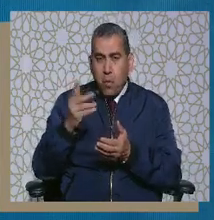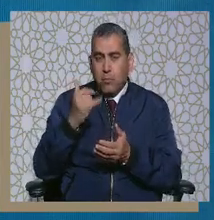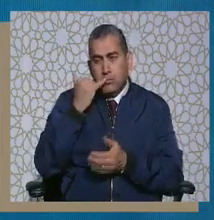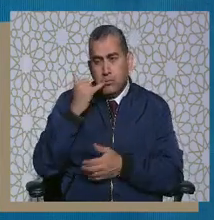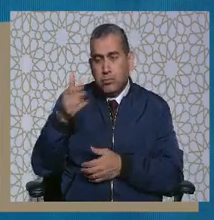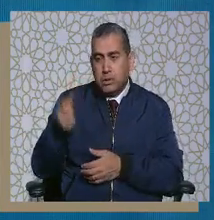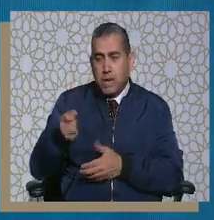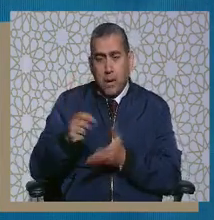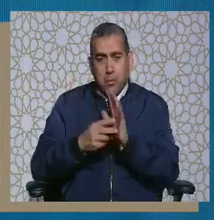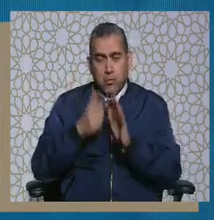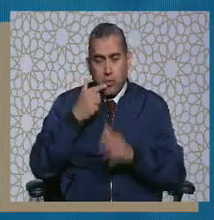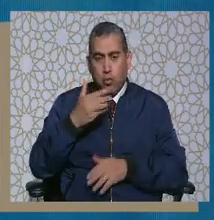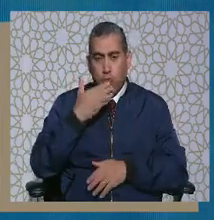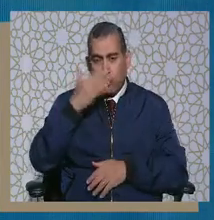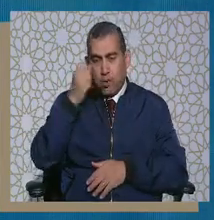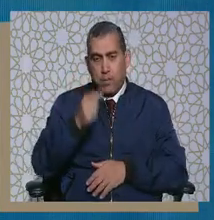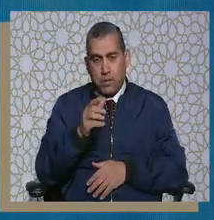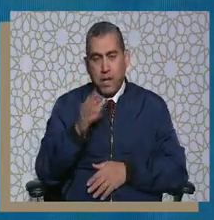تليفون